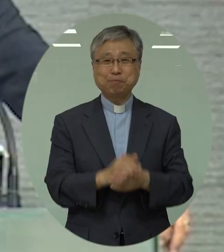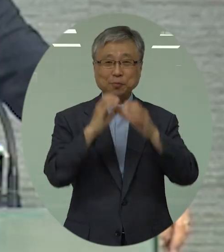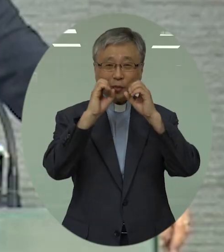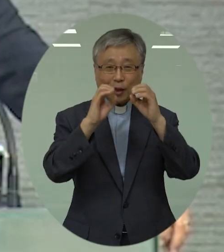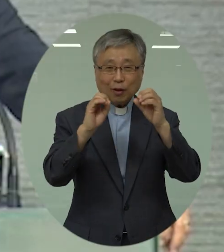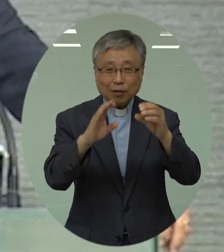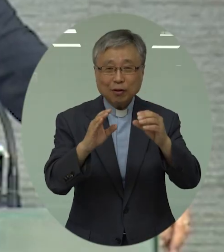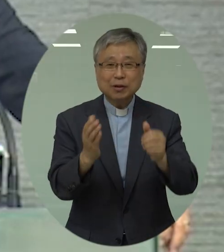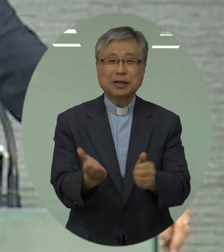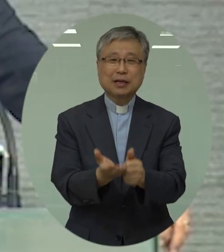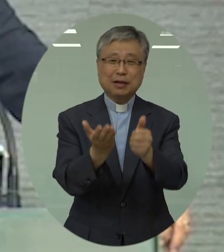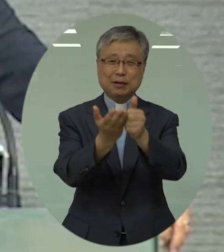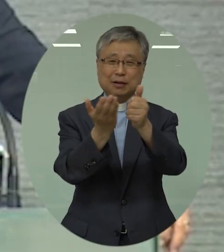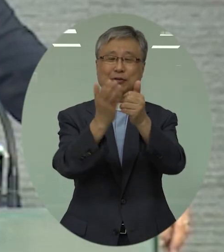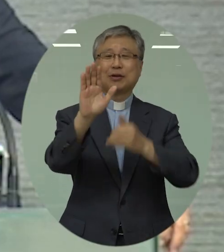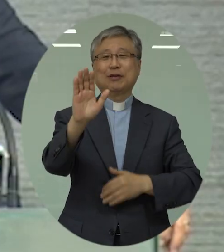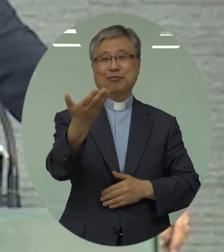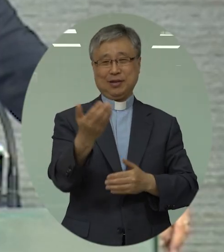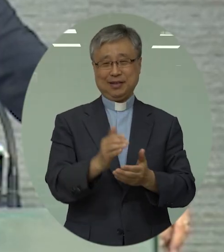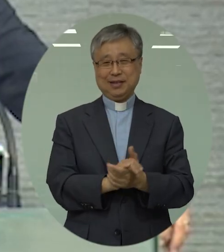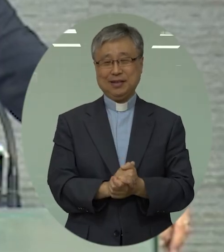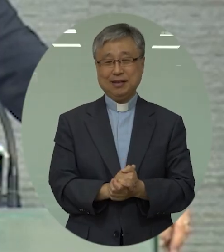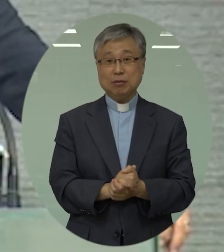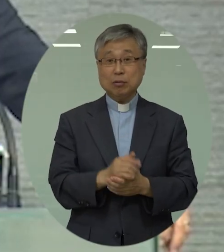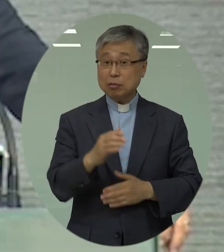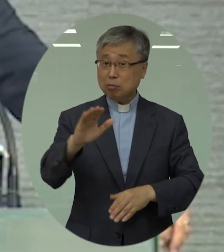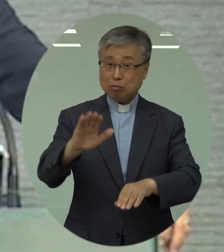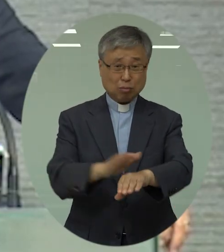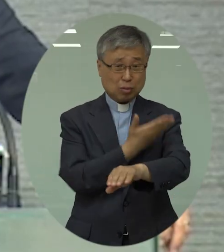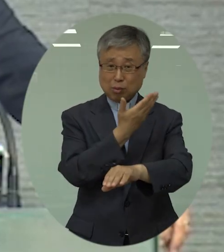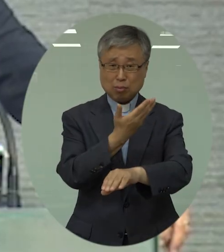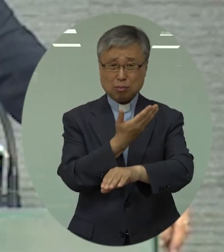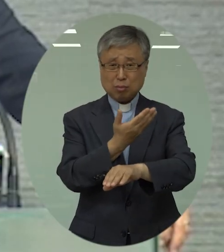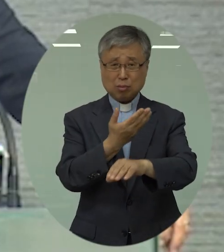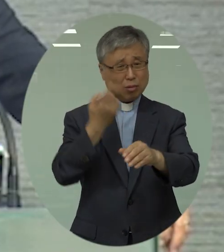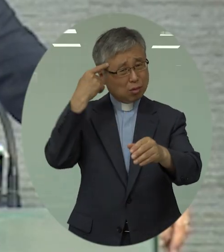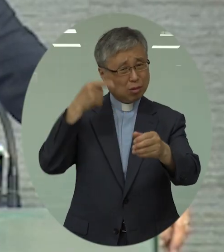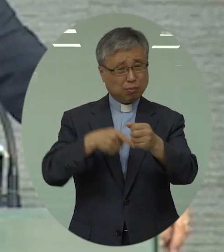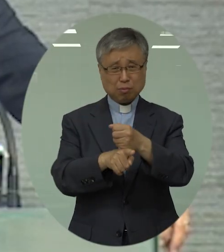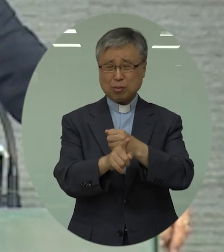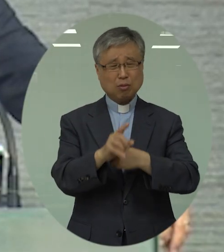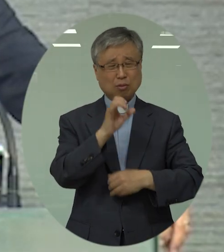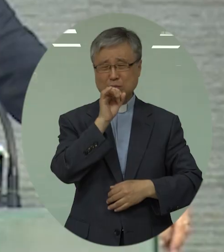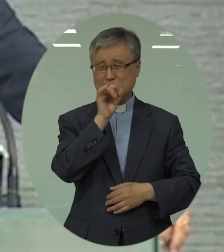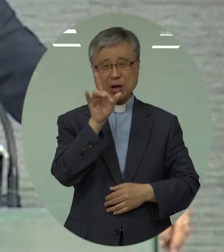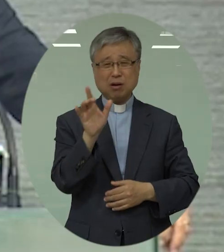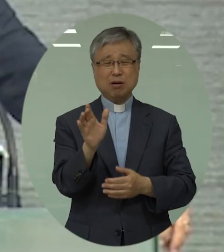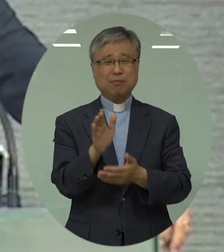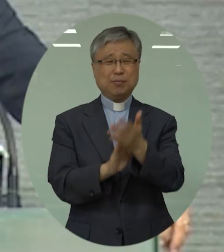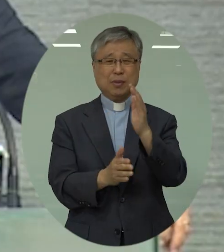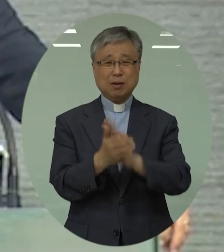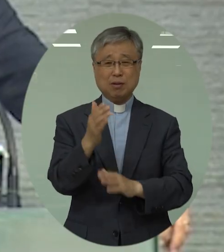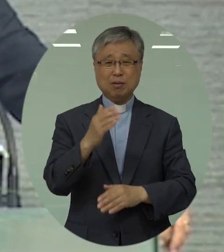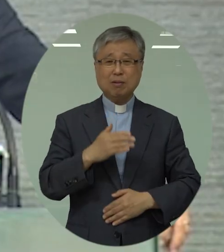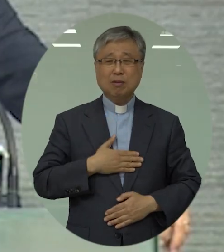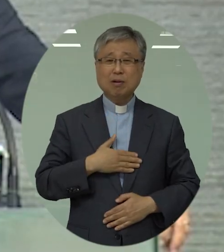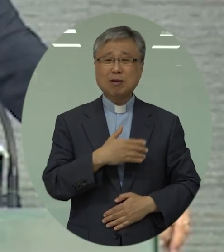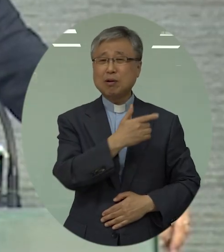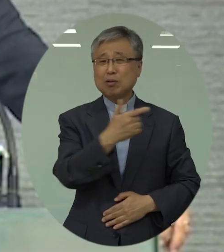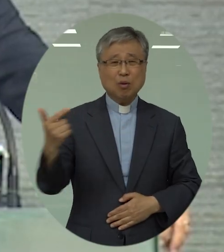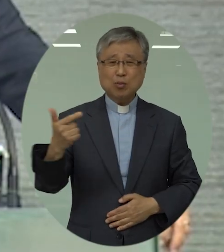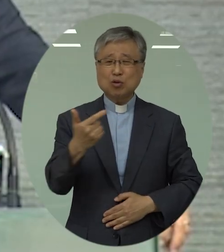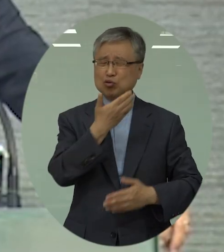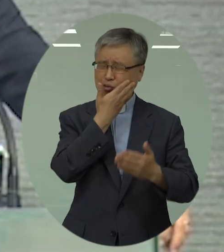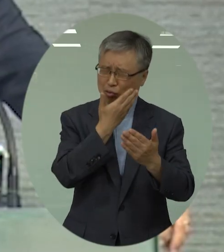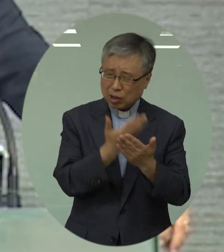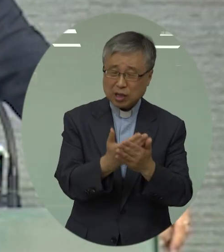전도하고 양육해야 된단 말이에요. 전도하고 양육해. 그거 못하면 아무런 의미가 없어요. 저는 일과가 너무나